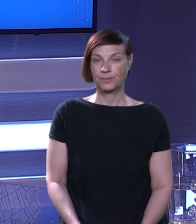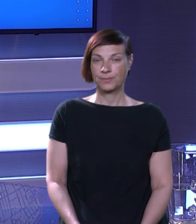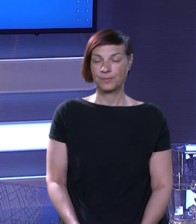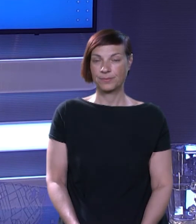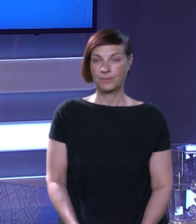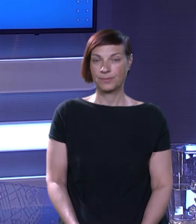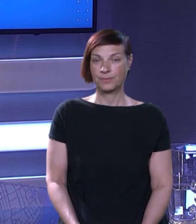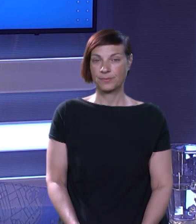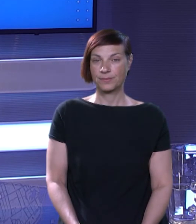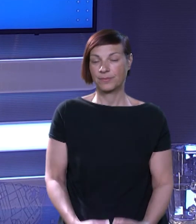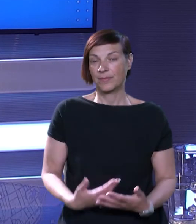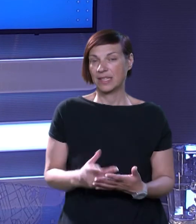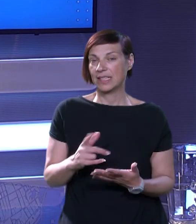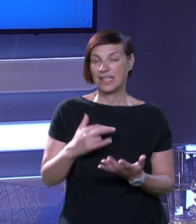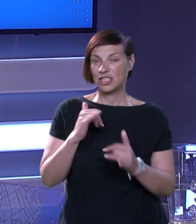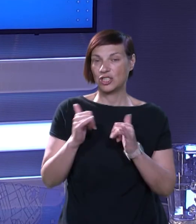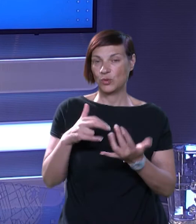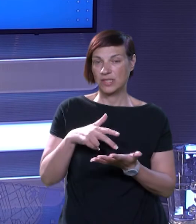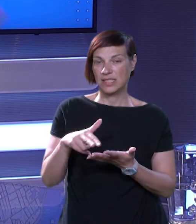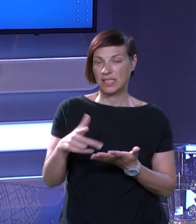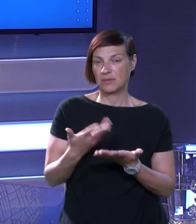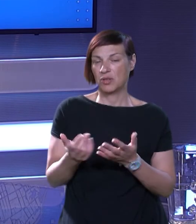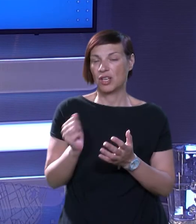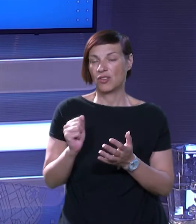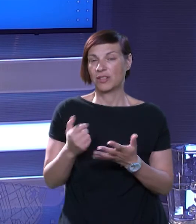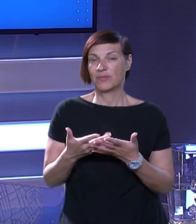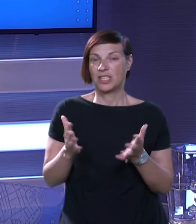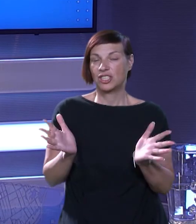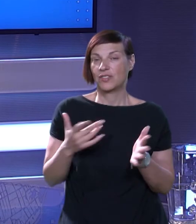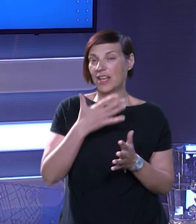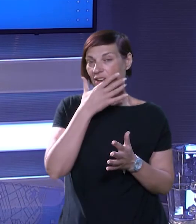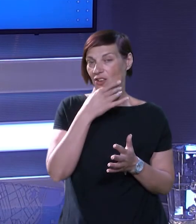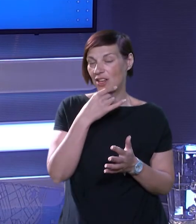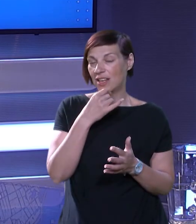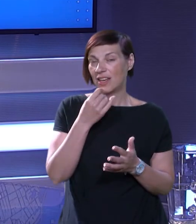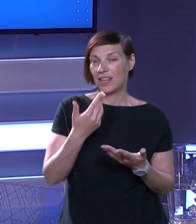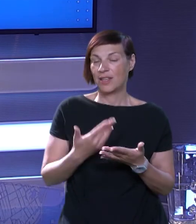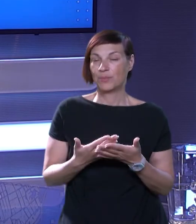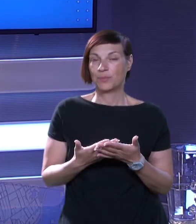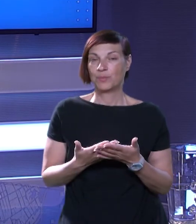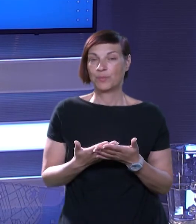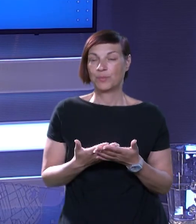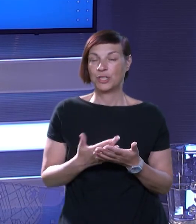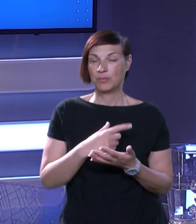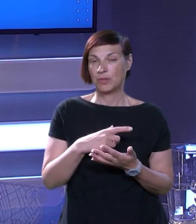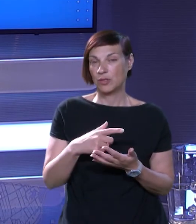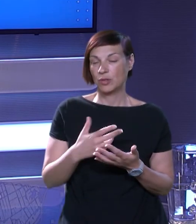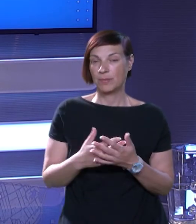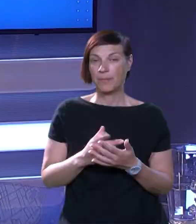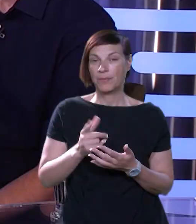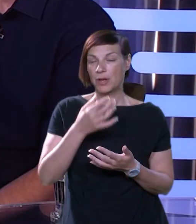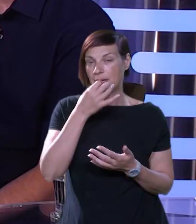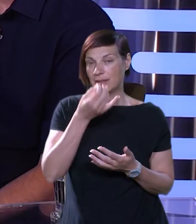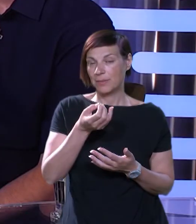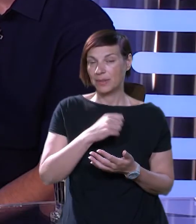eura više toliko gaziti, nego da će nekako se otvoriti nekoj ljepšoj lovi i nekim ljepšim ljudima.